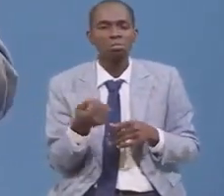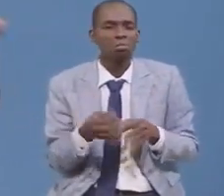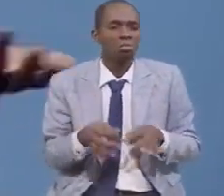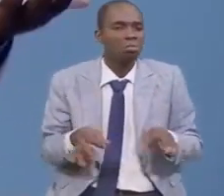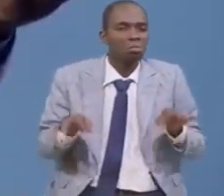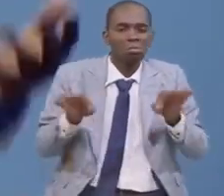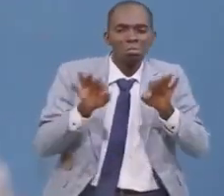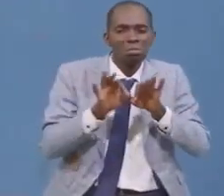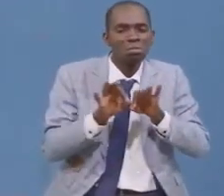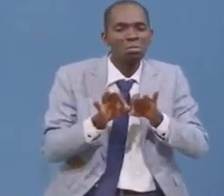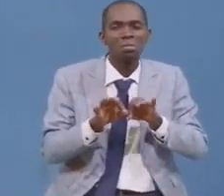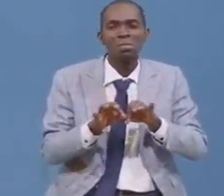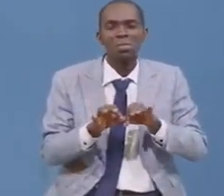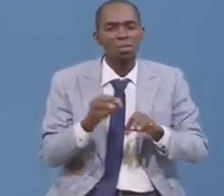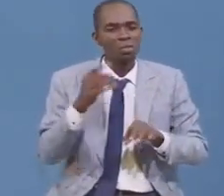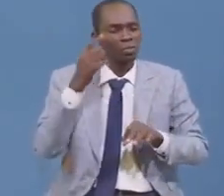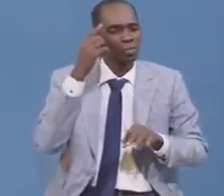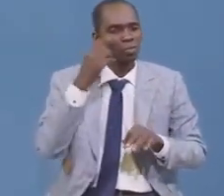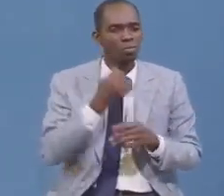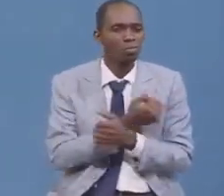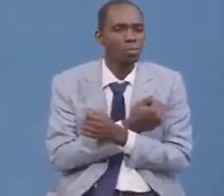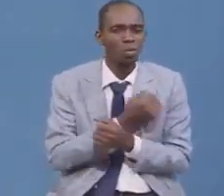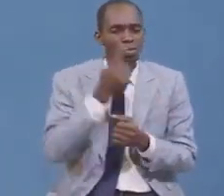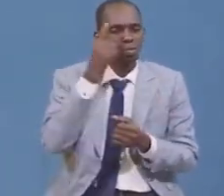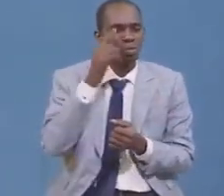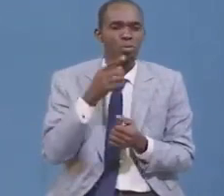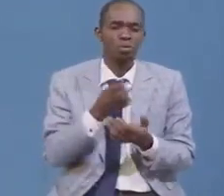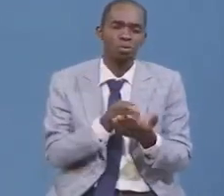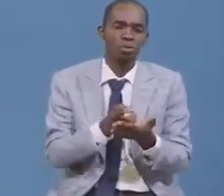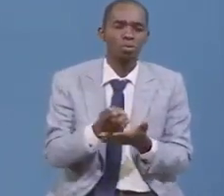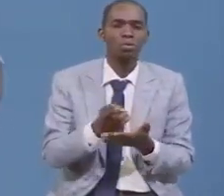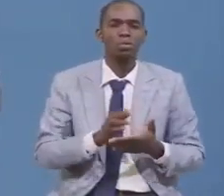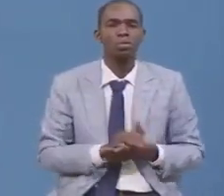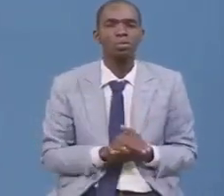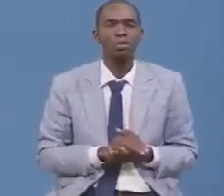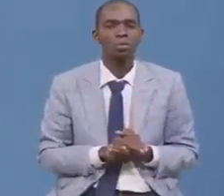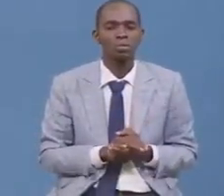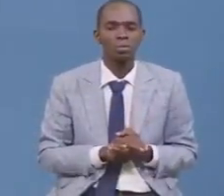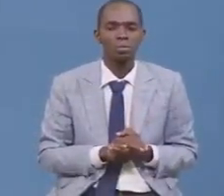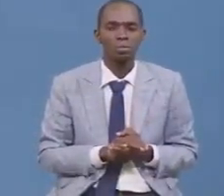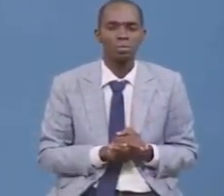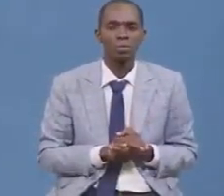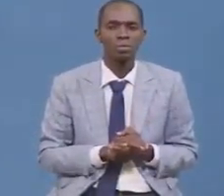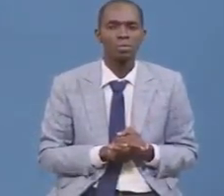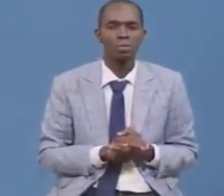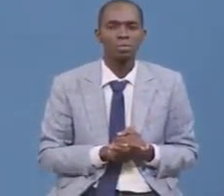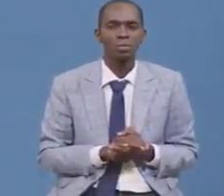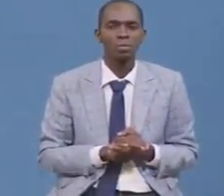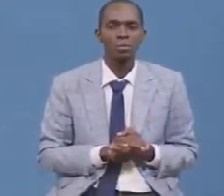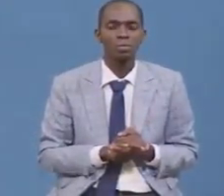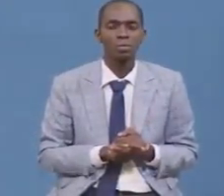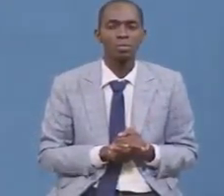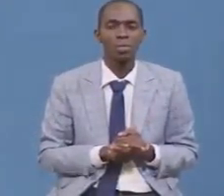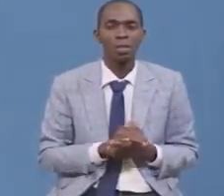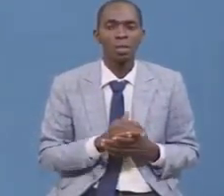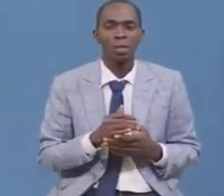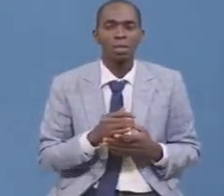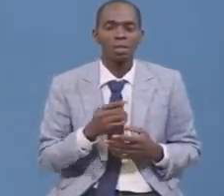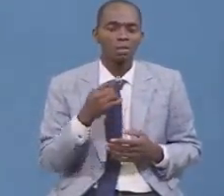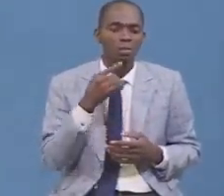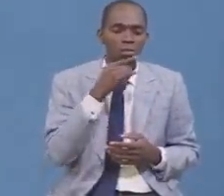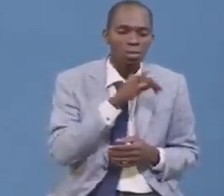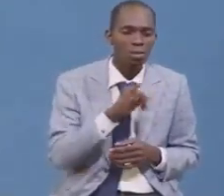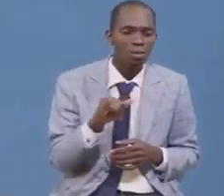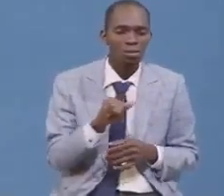any estimation for truth, satyam kosam ye matram viluva kuda anchana kuda leni variga untar. Lying,